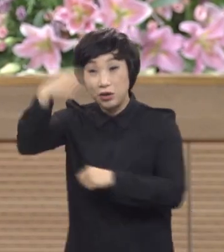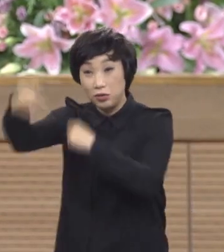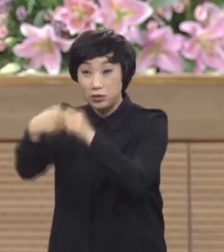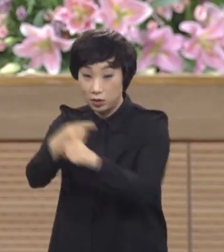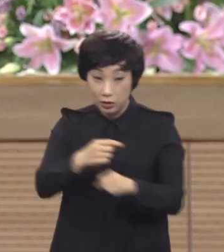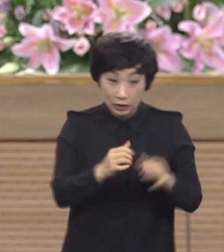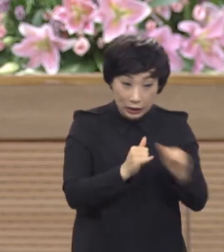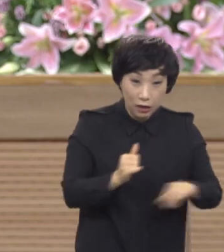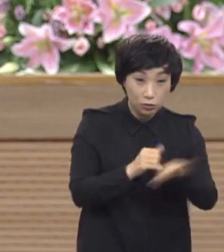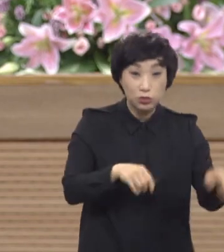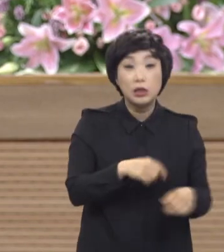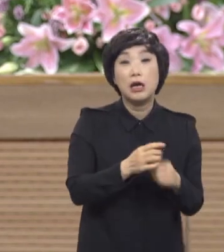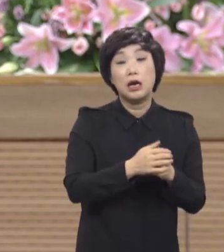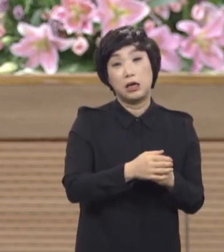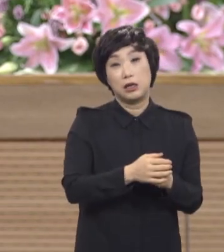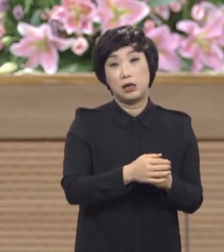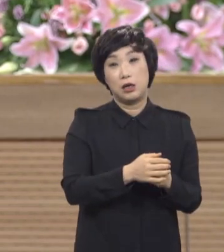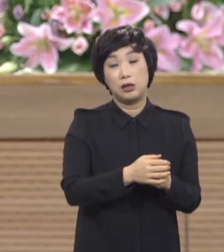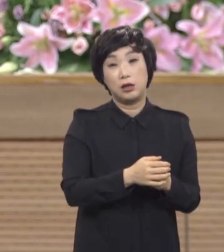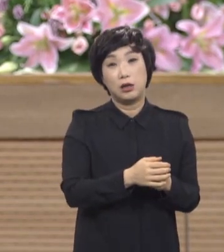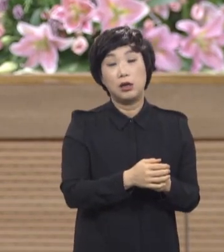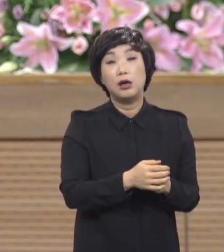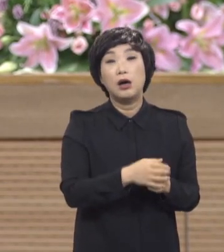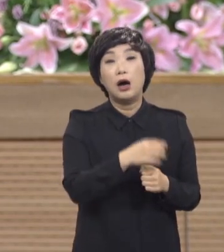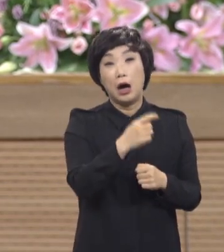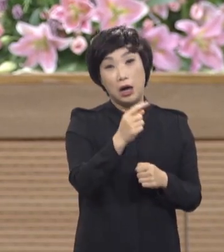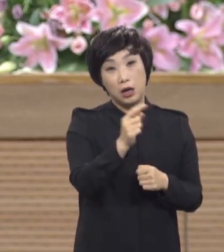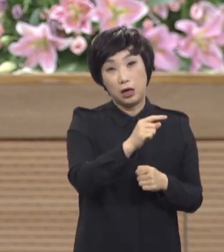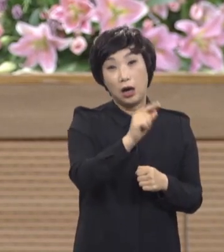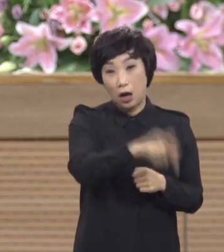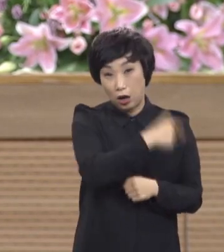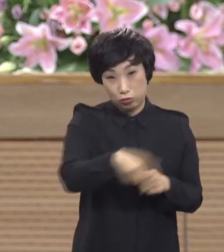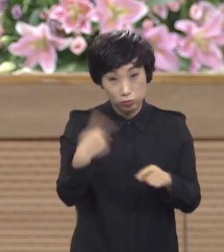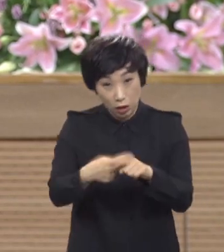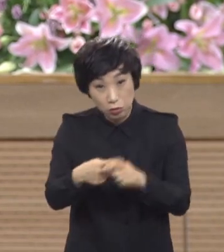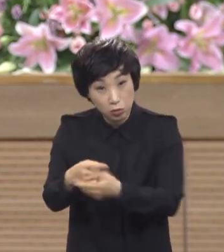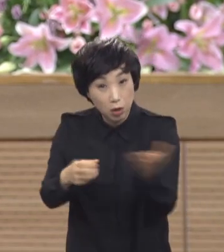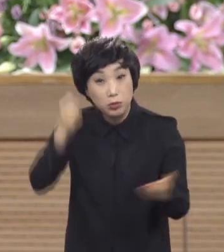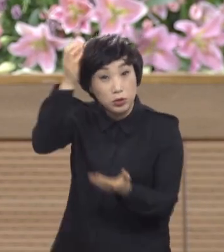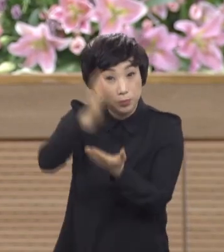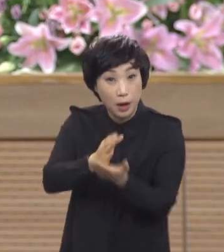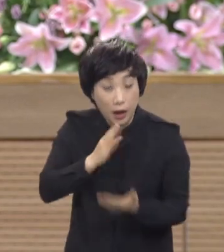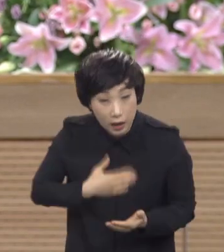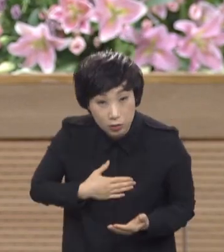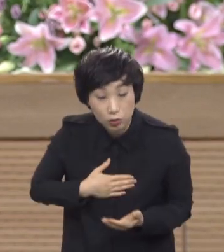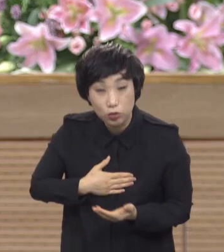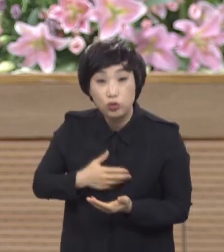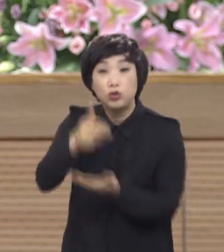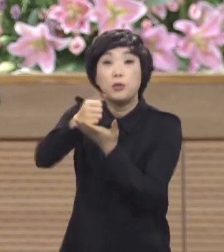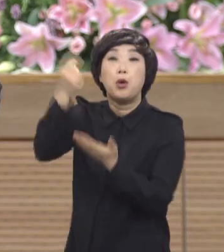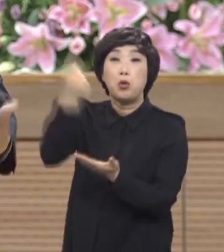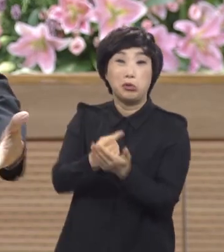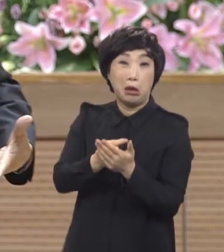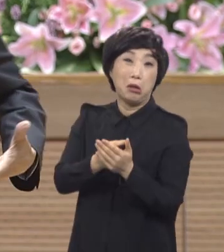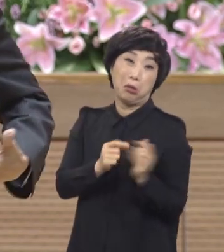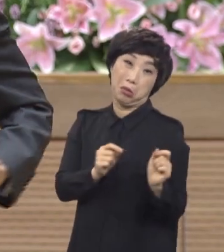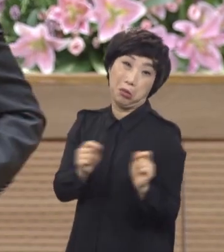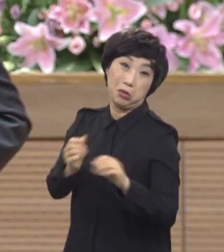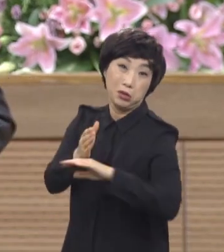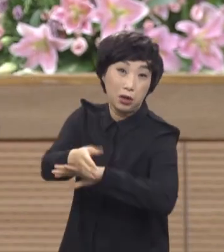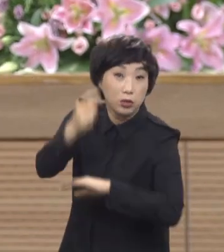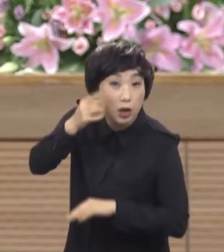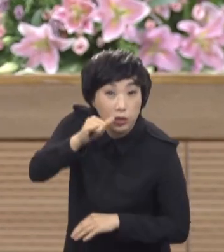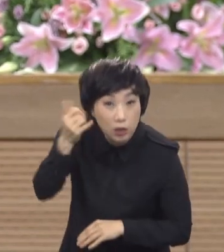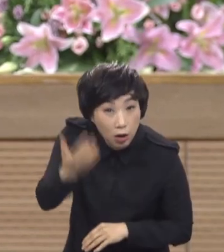사실을 잊어버리지 말라는 거예요 너희가 더디다고 주님이 강림하심이 더디다고 생각하느냐 여러분들이요 이